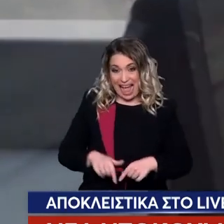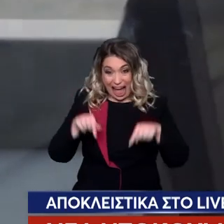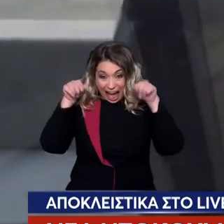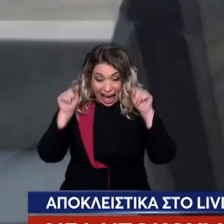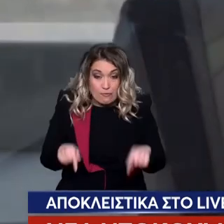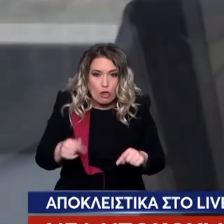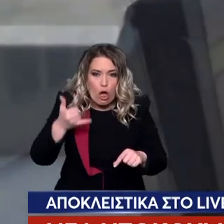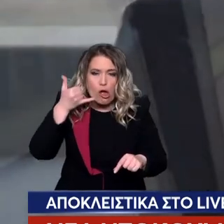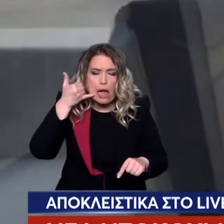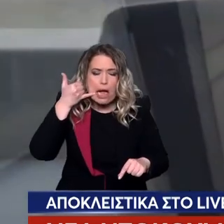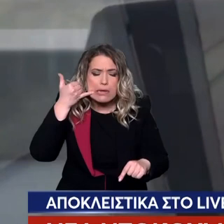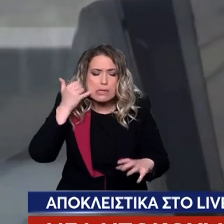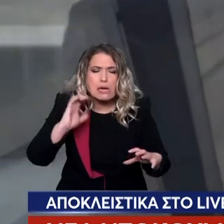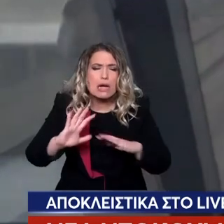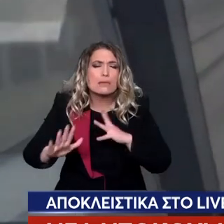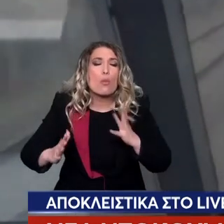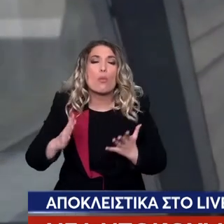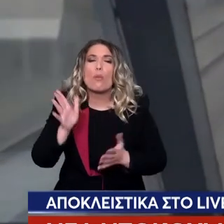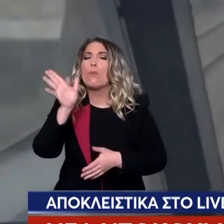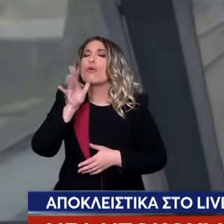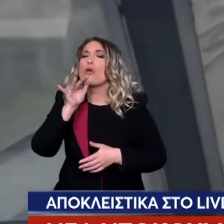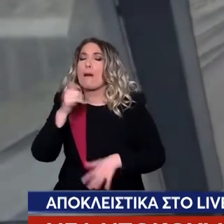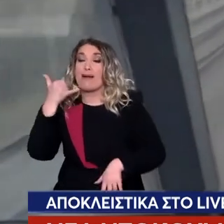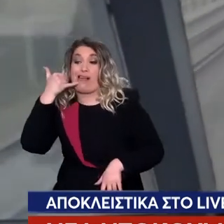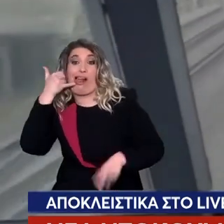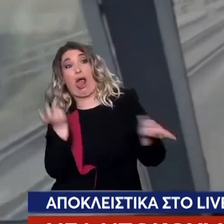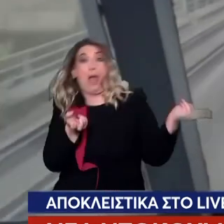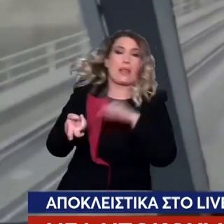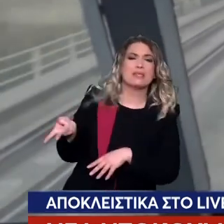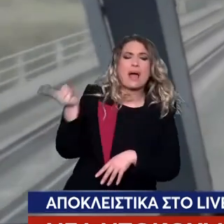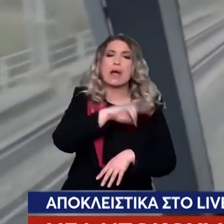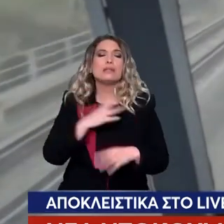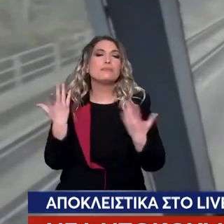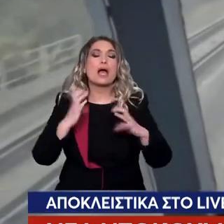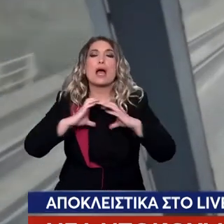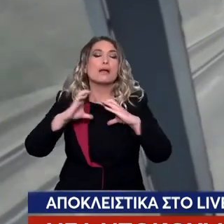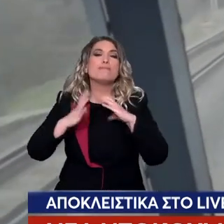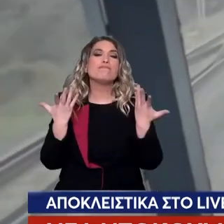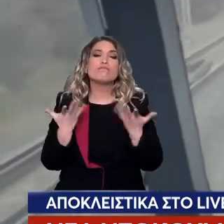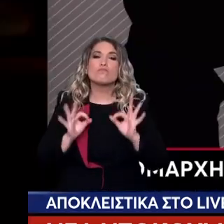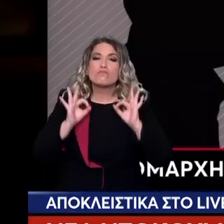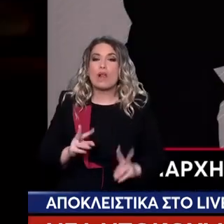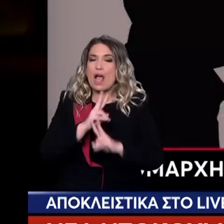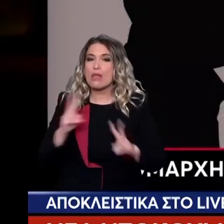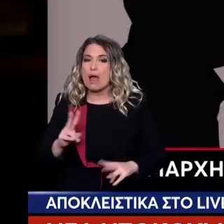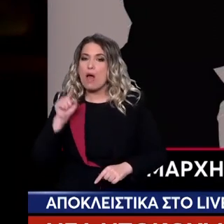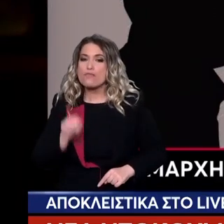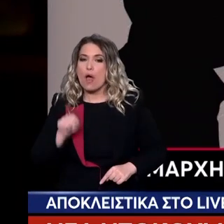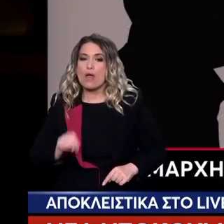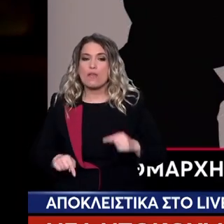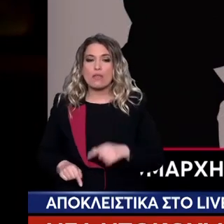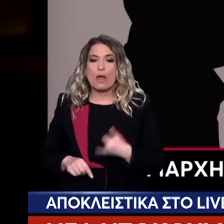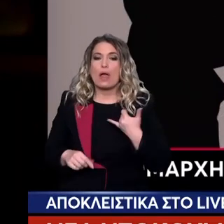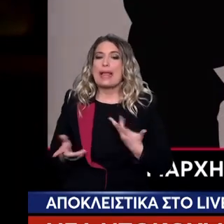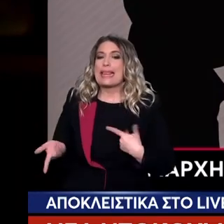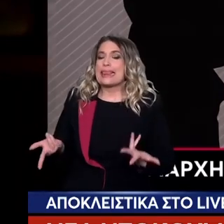επικίνδυνη τα πάντα γίνονται πρόχειρα ο ένας μιλάει πάνω στον άλλο και οι κανόνες ασφαλείας έχουν πάει περίπατο λοιπόν τι κάνω θέλεις να